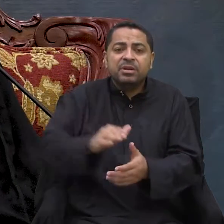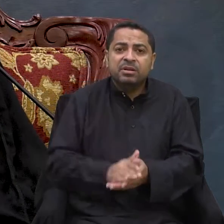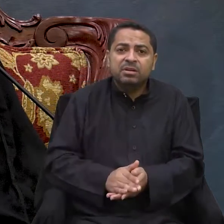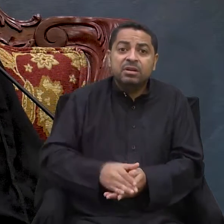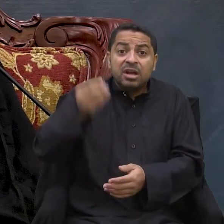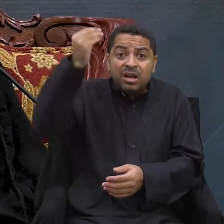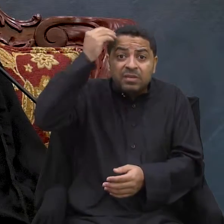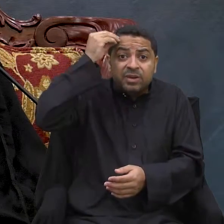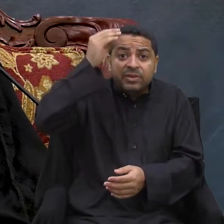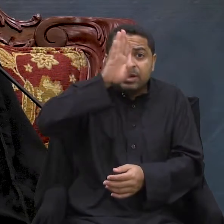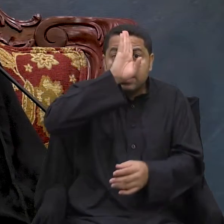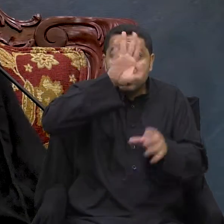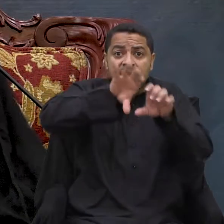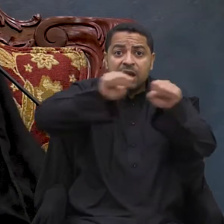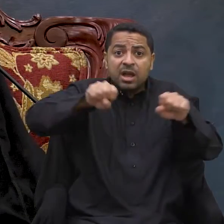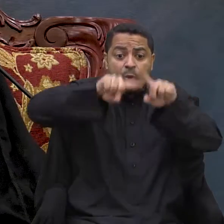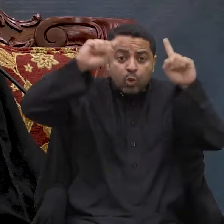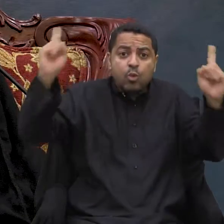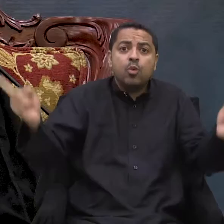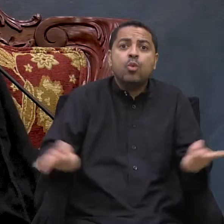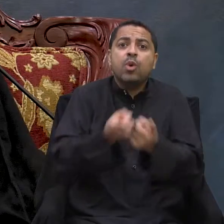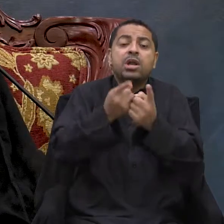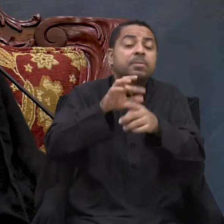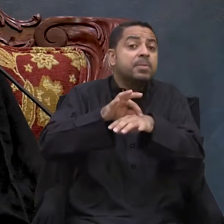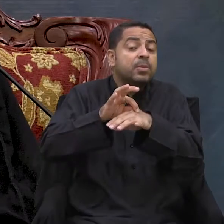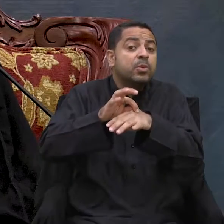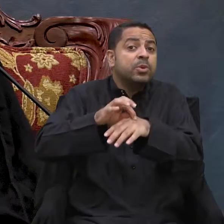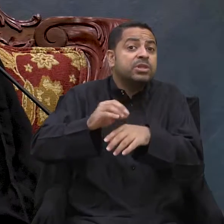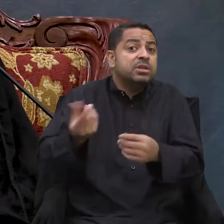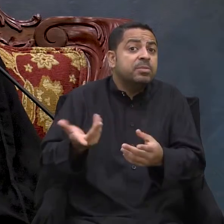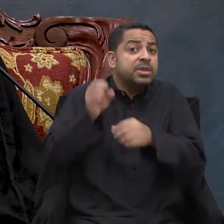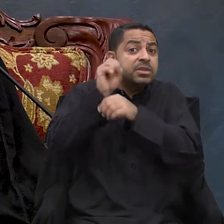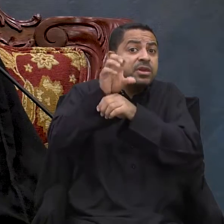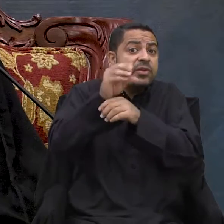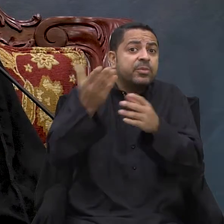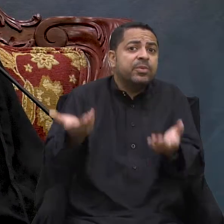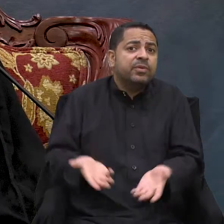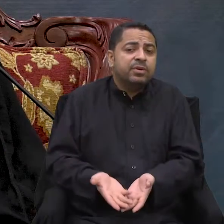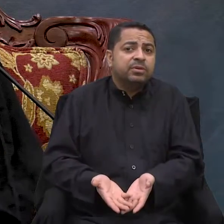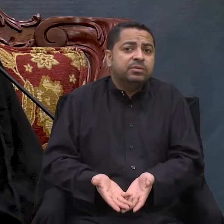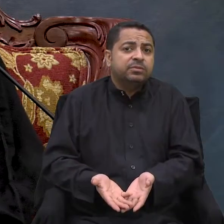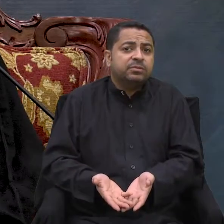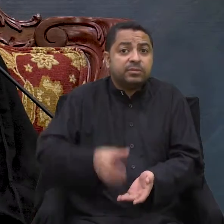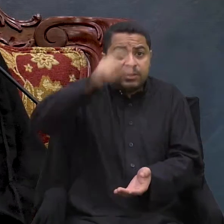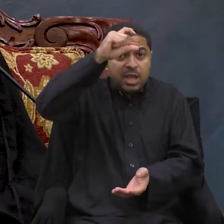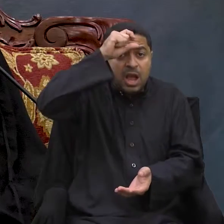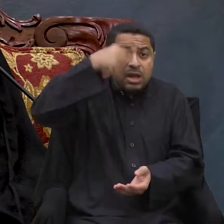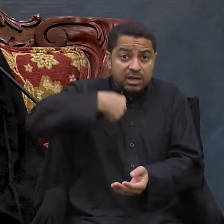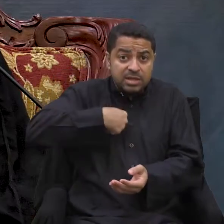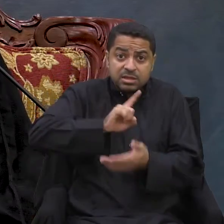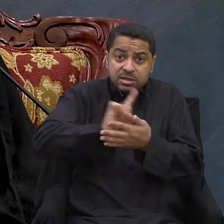الحسين عليه السلام لجميع المسلمين وينبغي أن يكون كذلك، وهذه